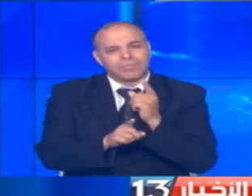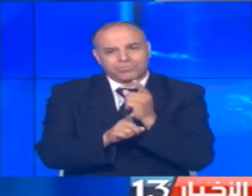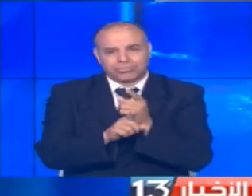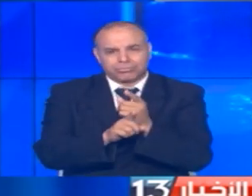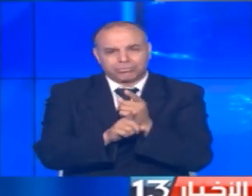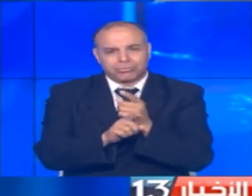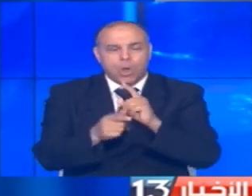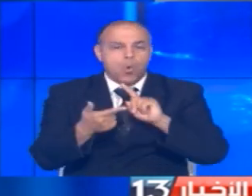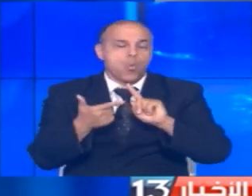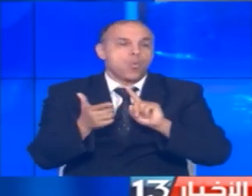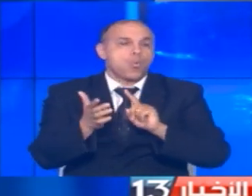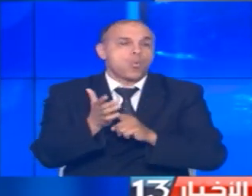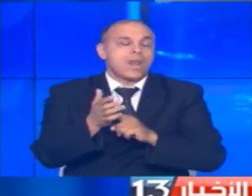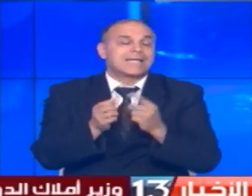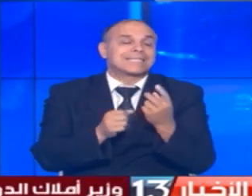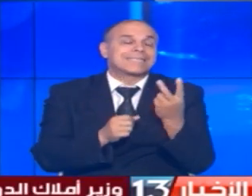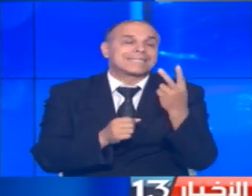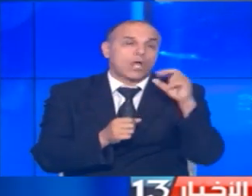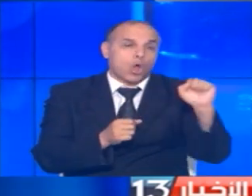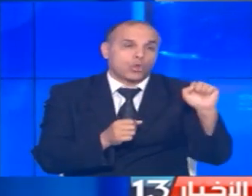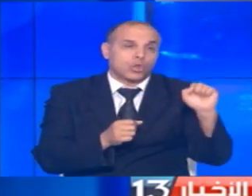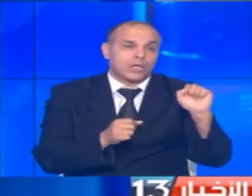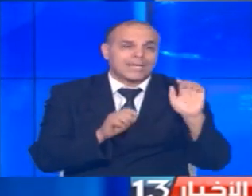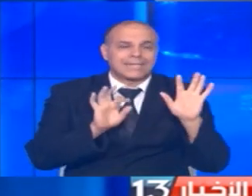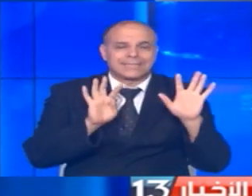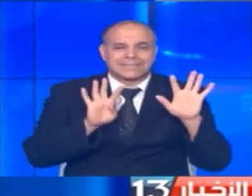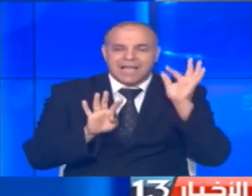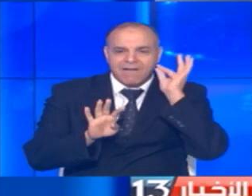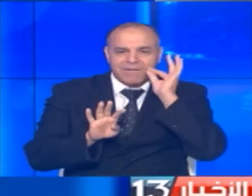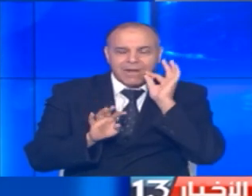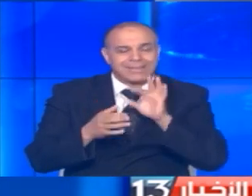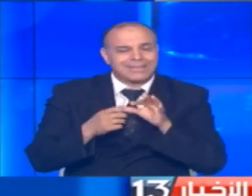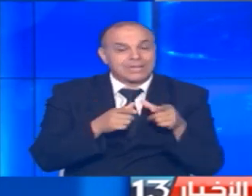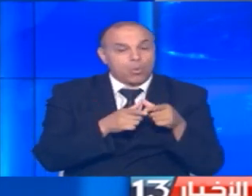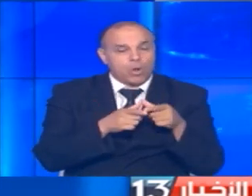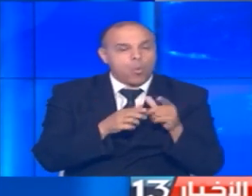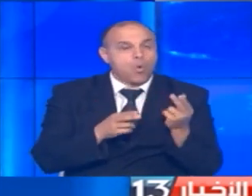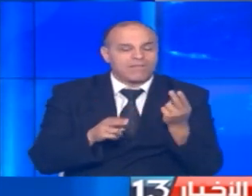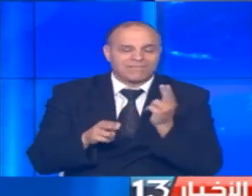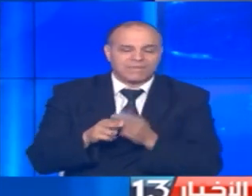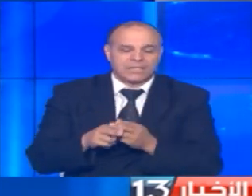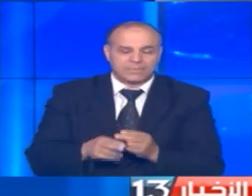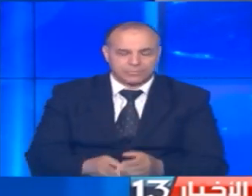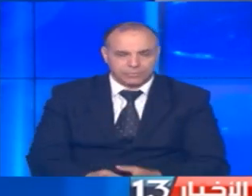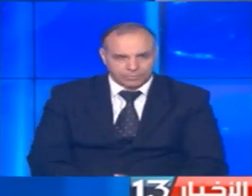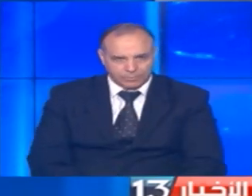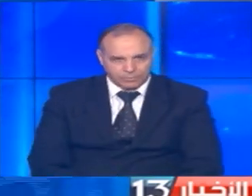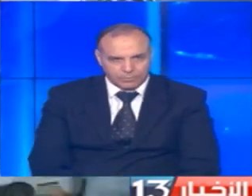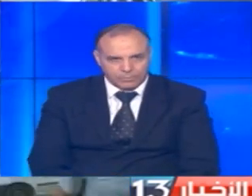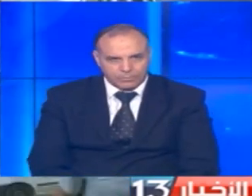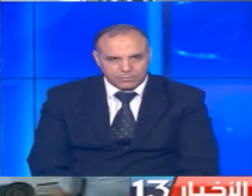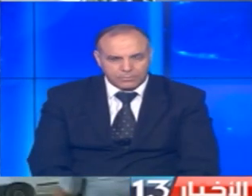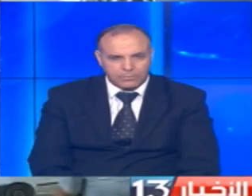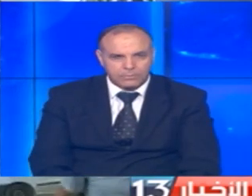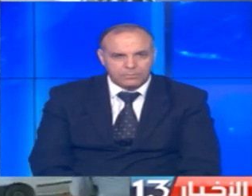إلى السنة الأولى ثانوي بمعهد 9 أفريل العمومي بصفاقس.